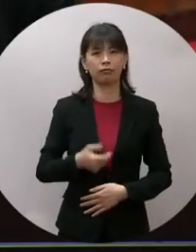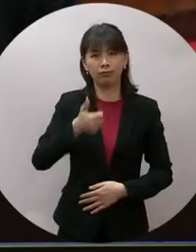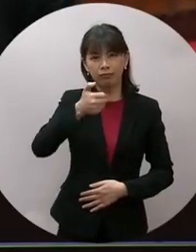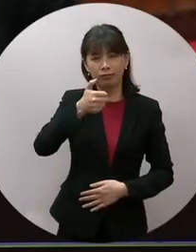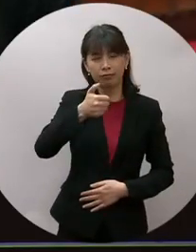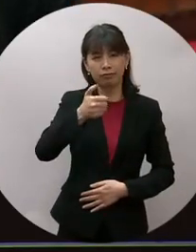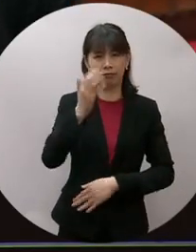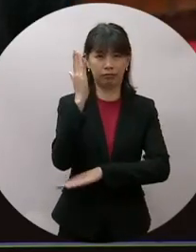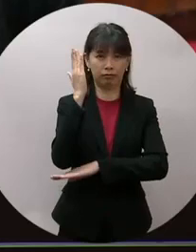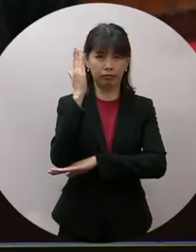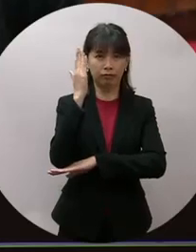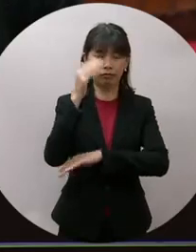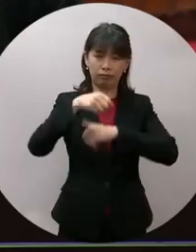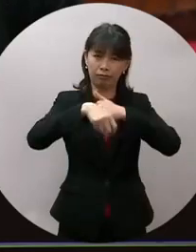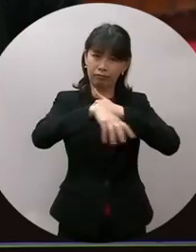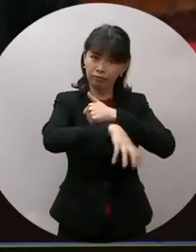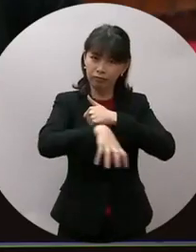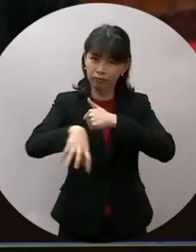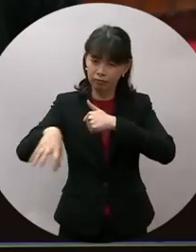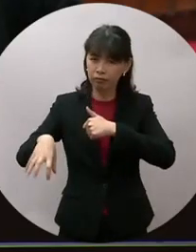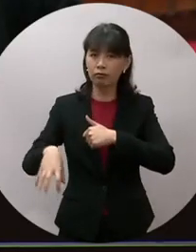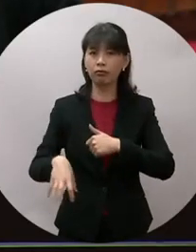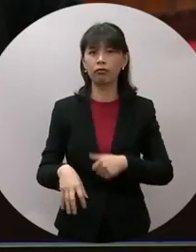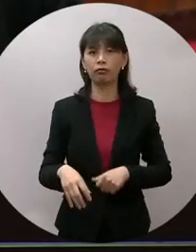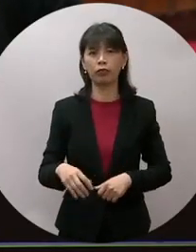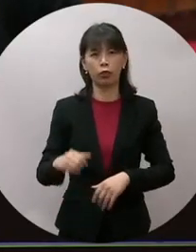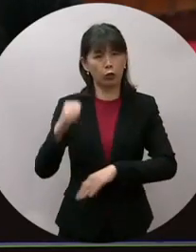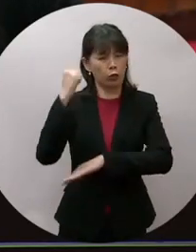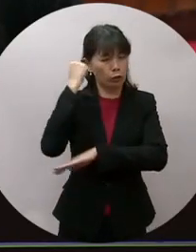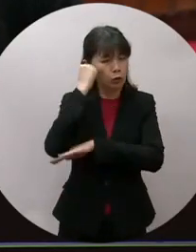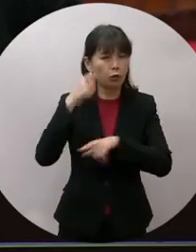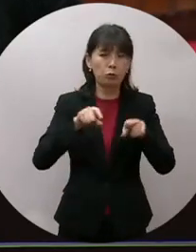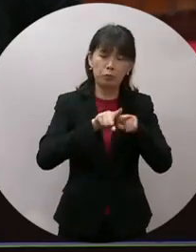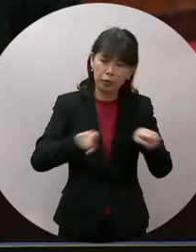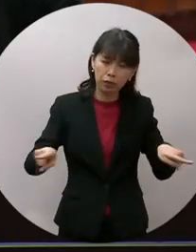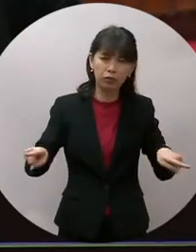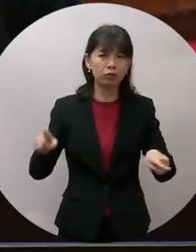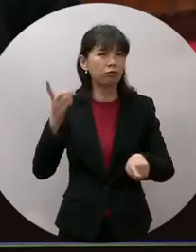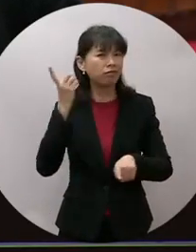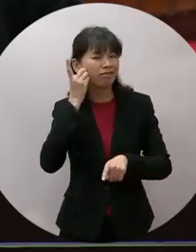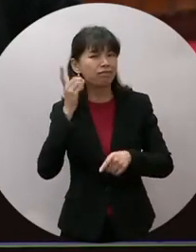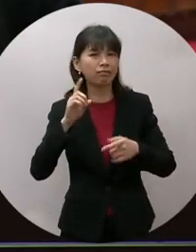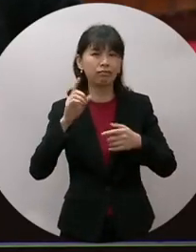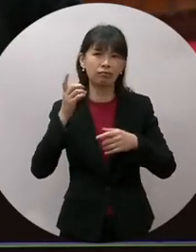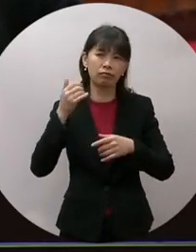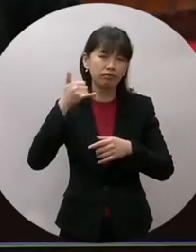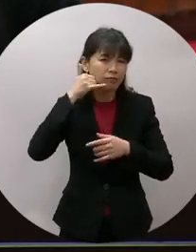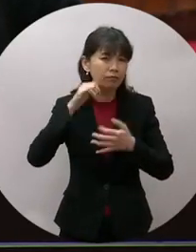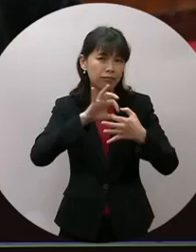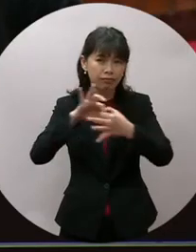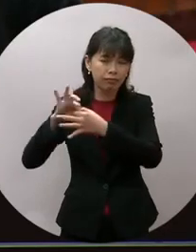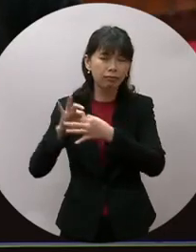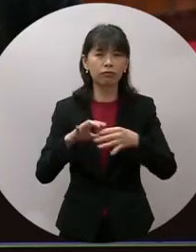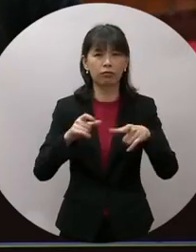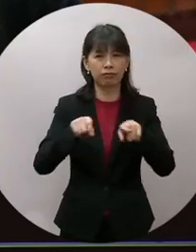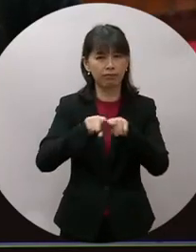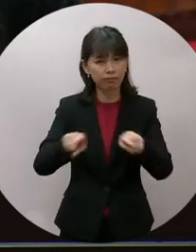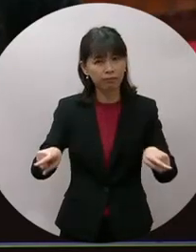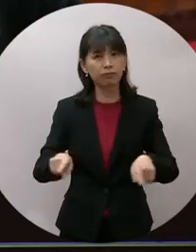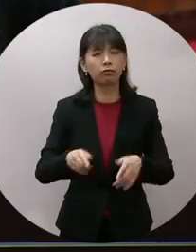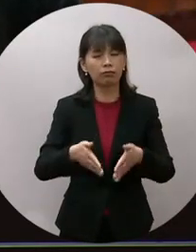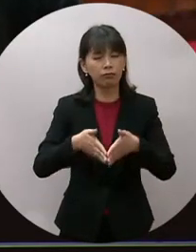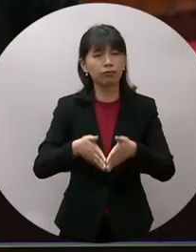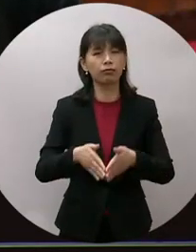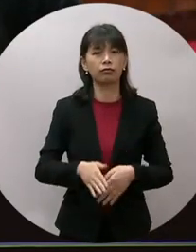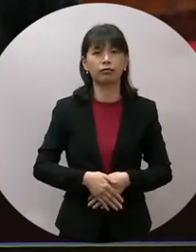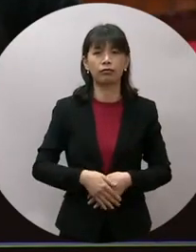们的部会的，就是我们有很多居住的正义、通讯的正义。我在这一年有很多的地方，